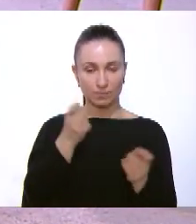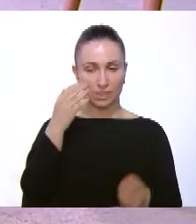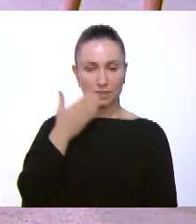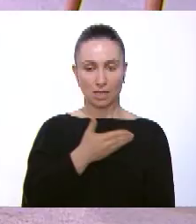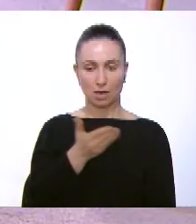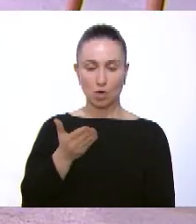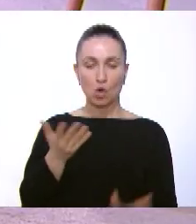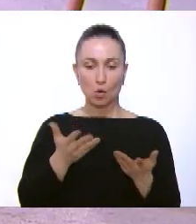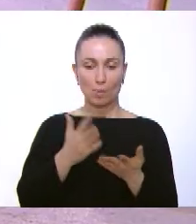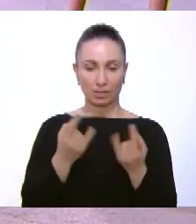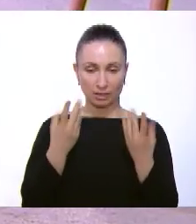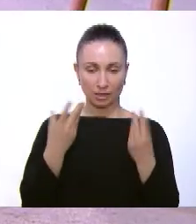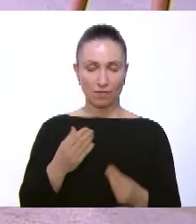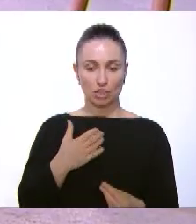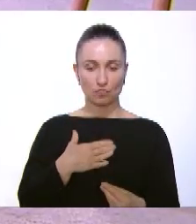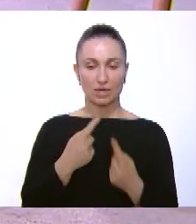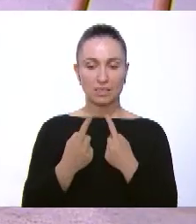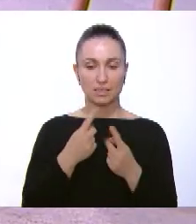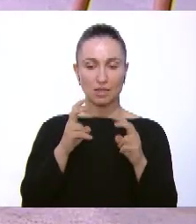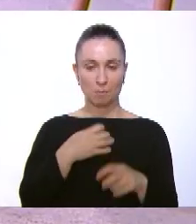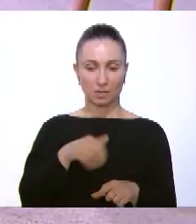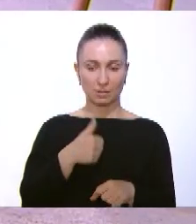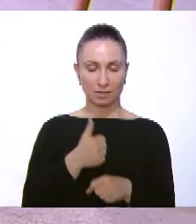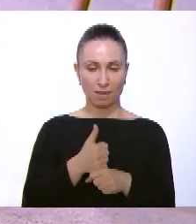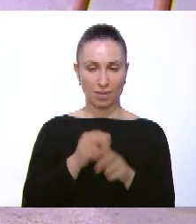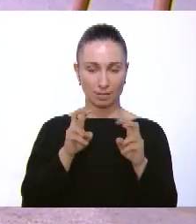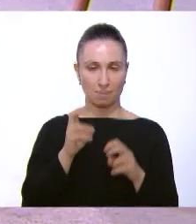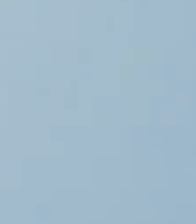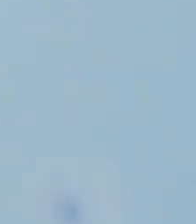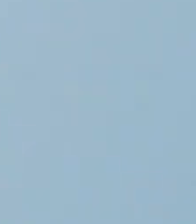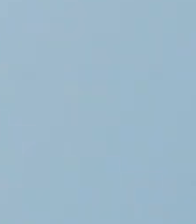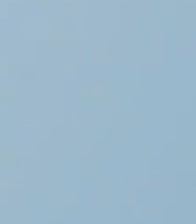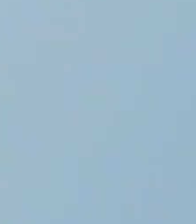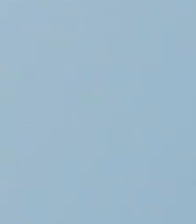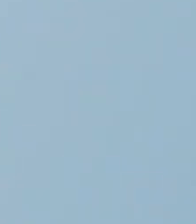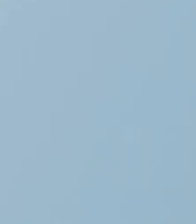საზოგადოებისთვის და რომელიც დღევანდელი ჩვენი საუბრის მთავარი ხაზი იქნება.